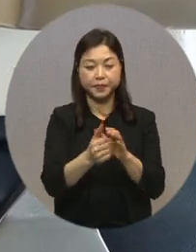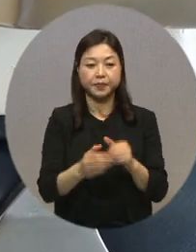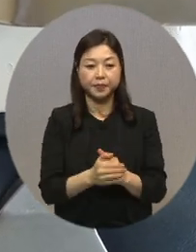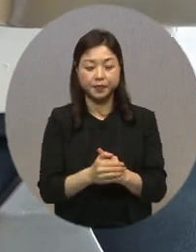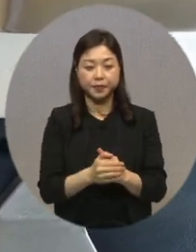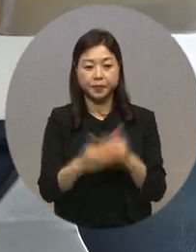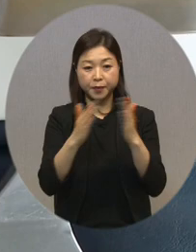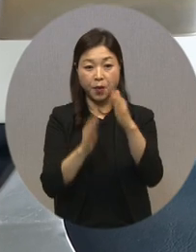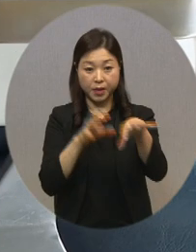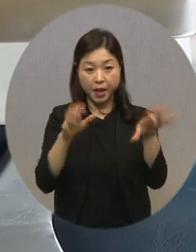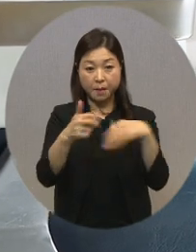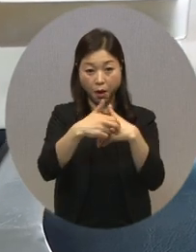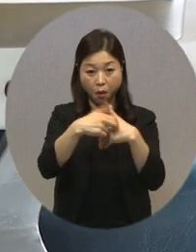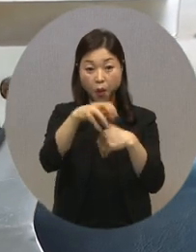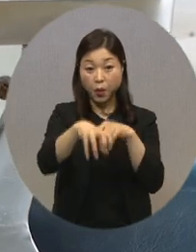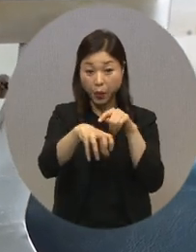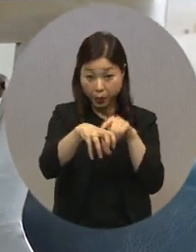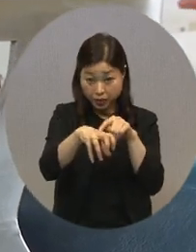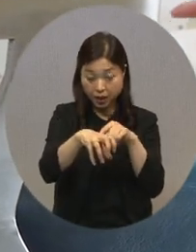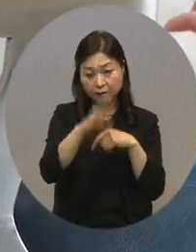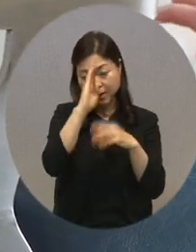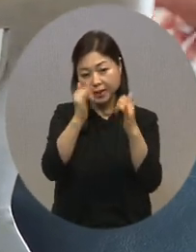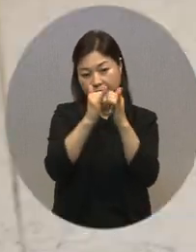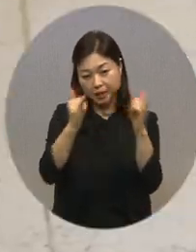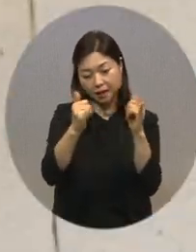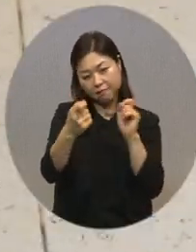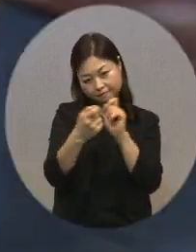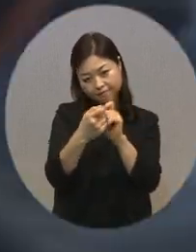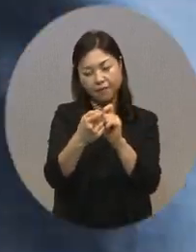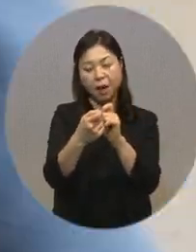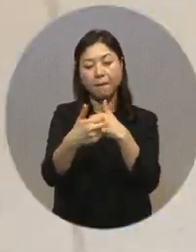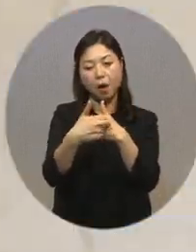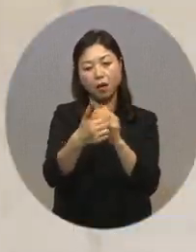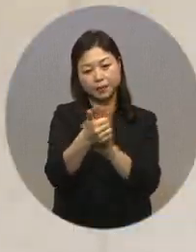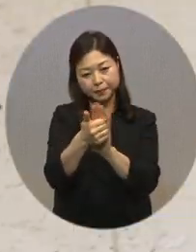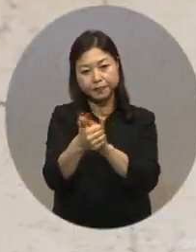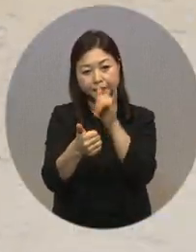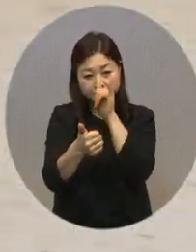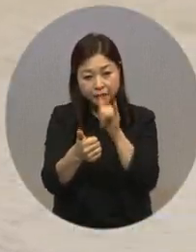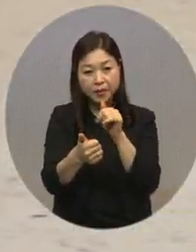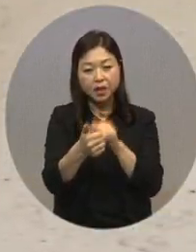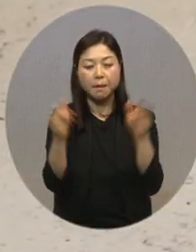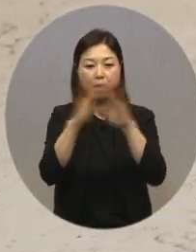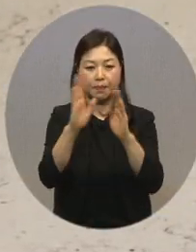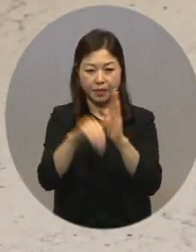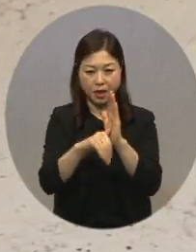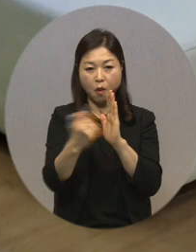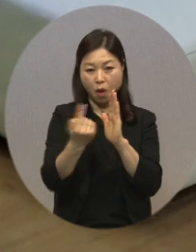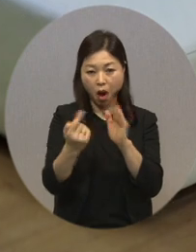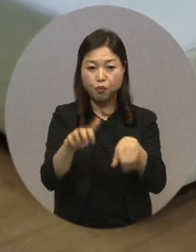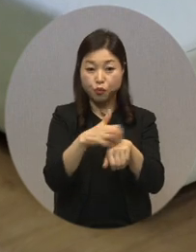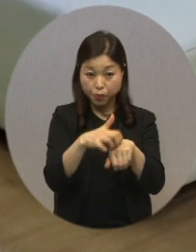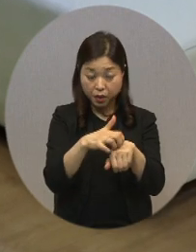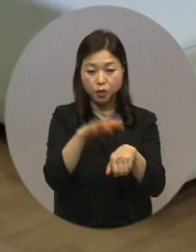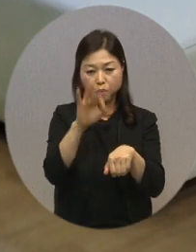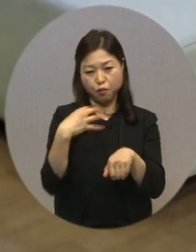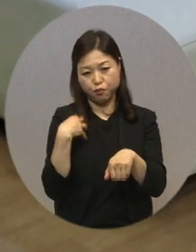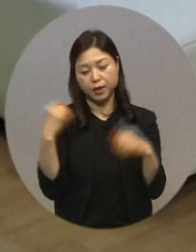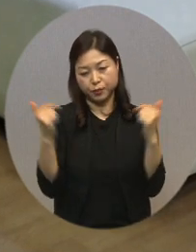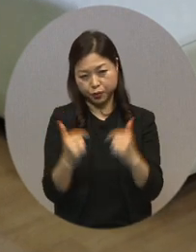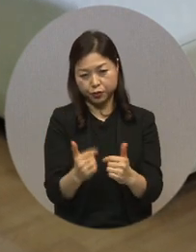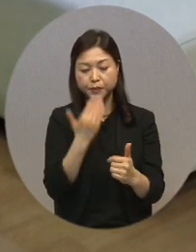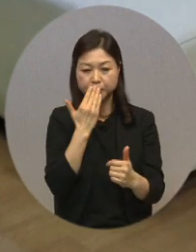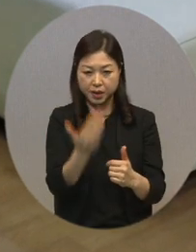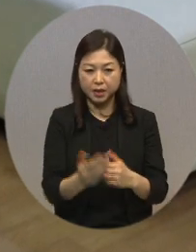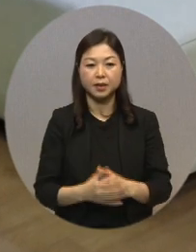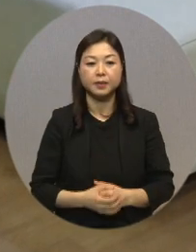의료기관을 통한 경증 환자의 의료 접근성을 높이고 야간 시간대 응급실 이용으로 인한 불편과 비용 부담이 줄어들